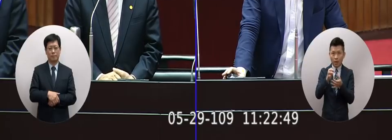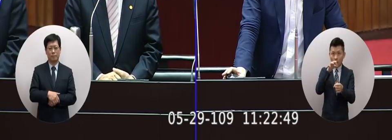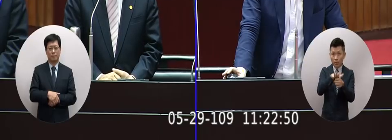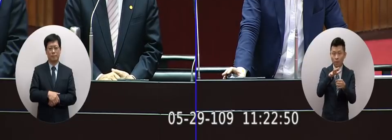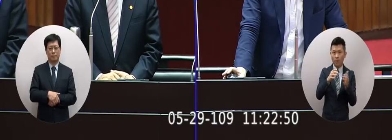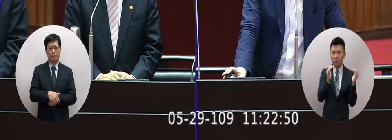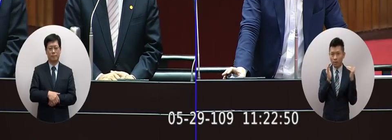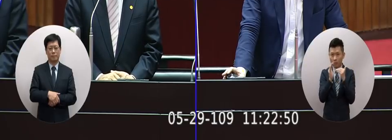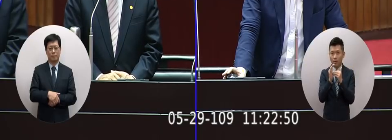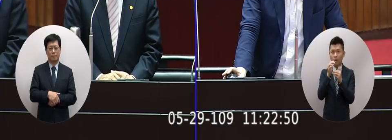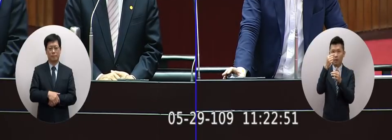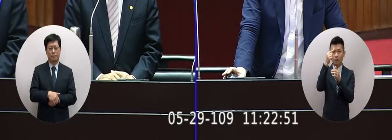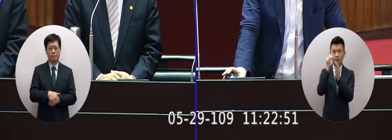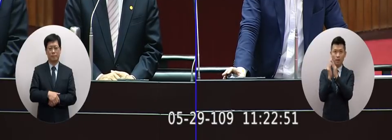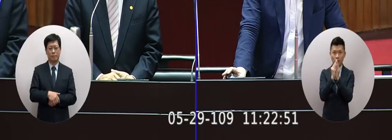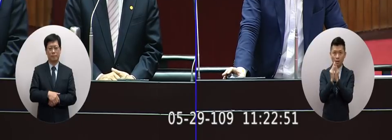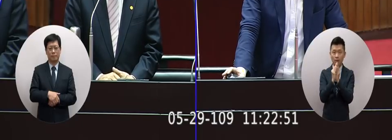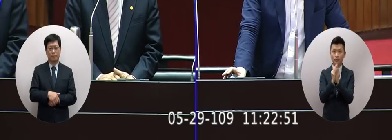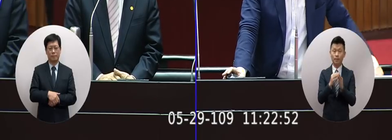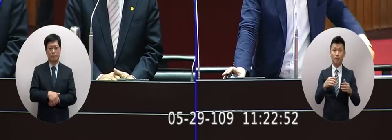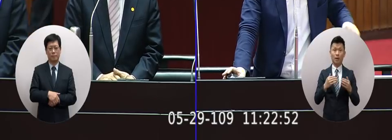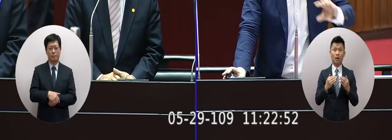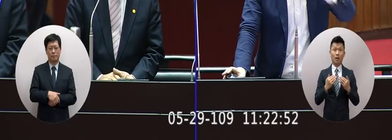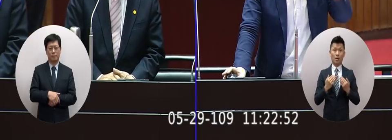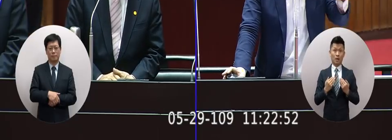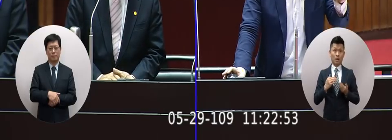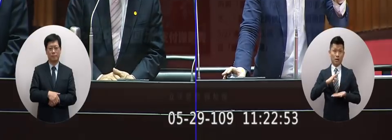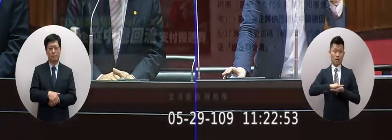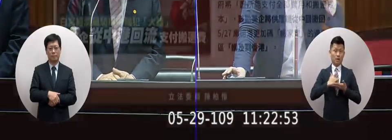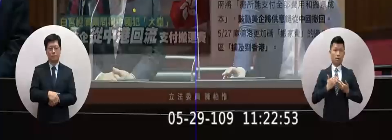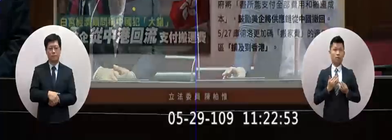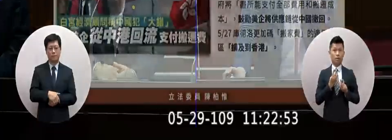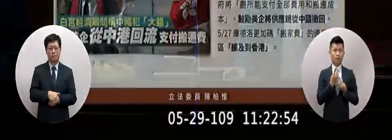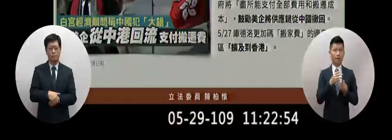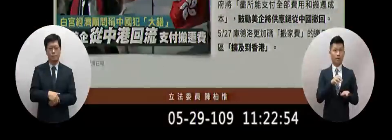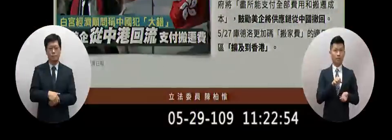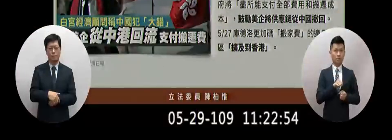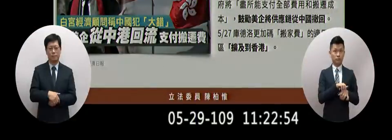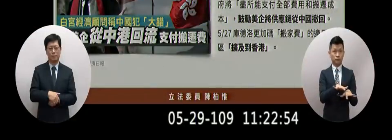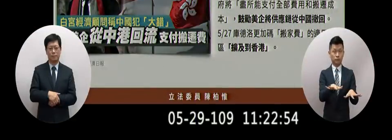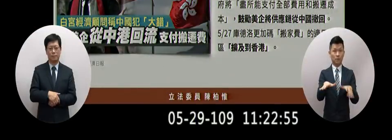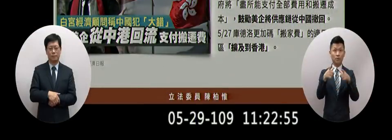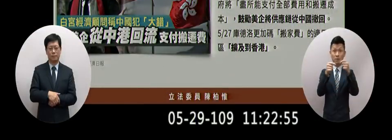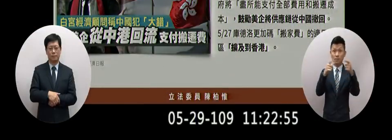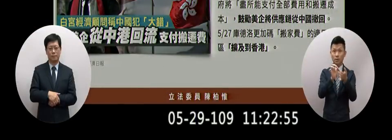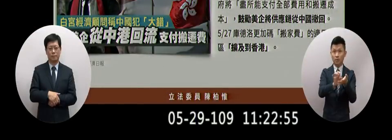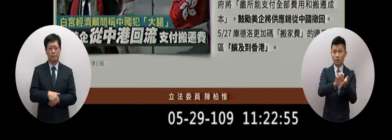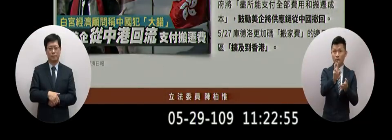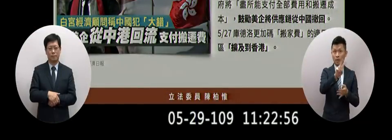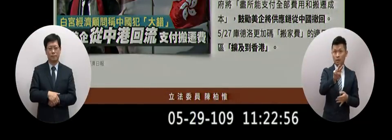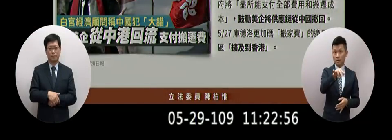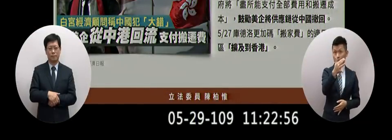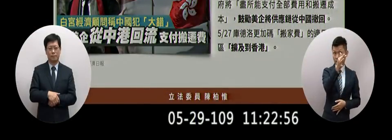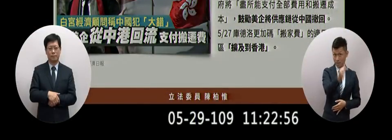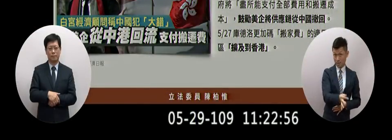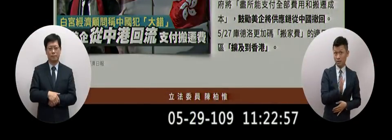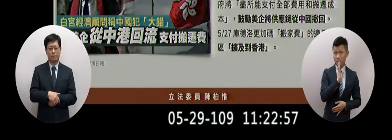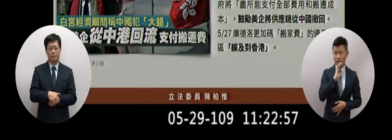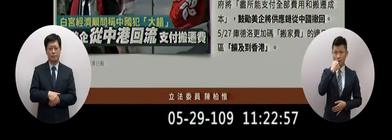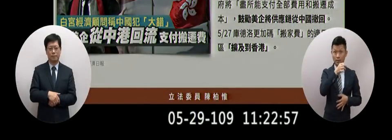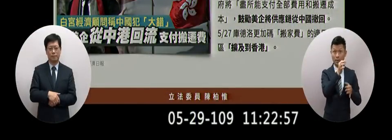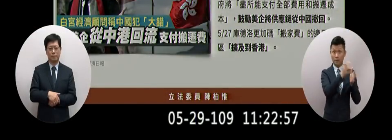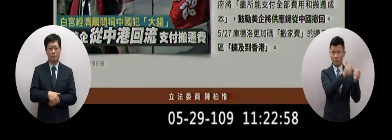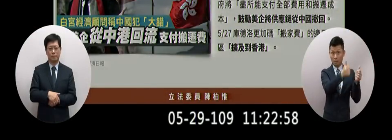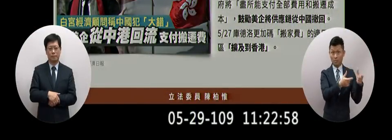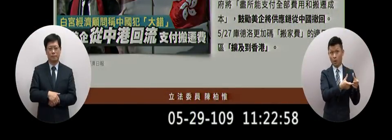今年发生武汉肺炎的时阵吼，日本甲美国提出一个新的概念，日本开2500亿，咱的台商回流一